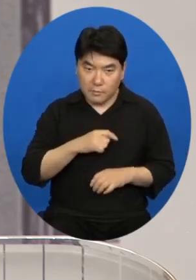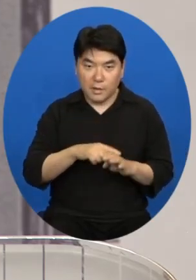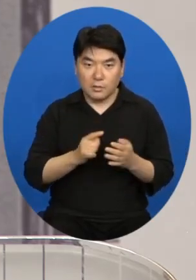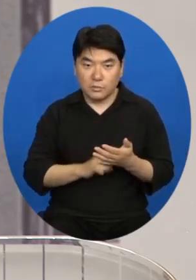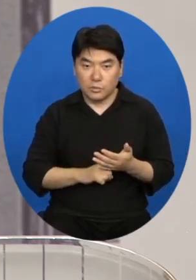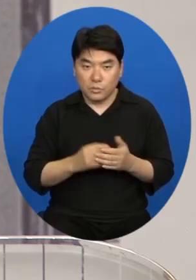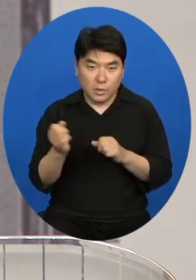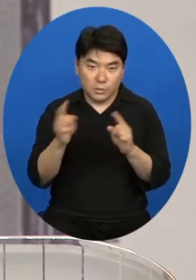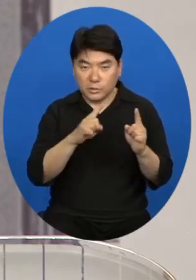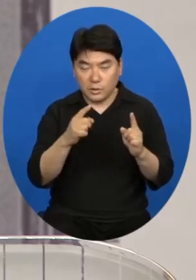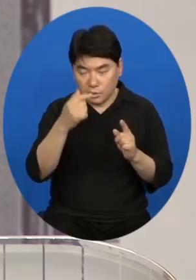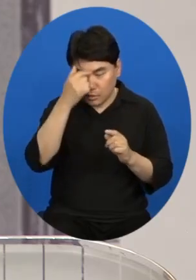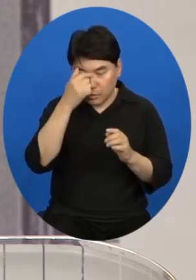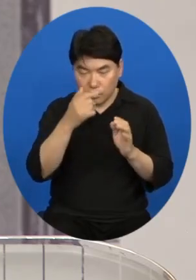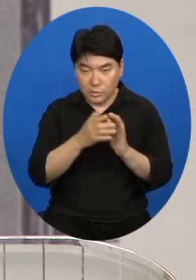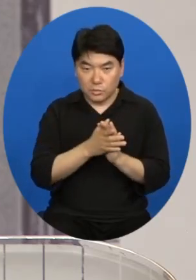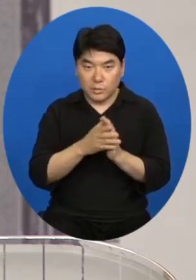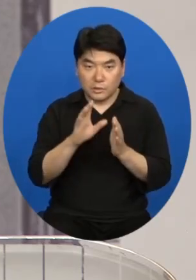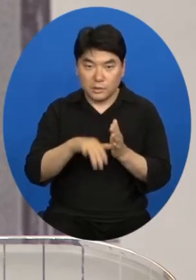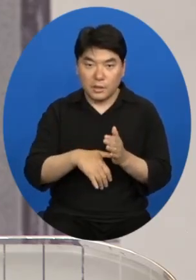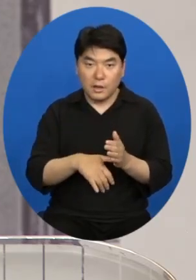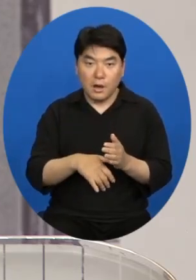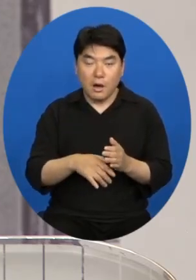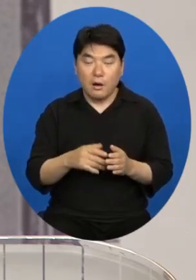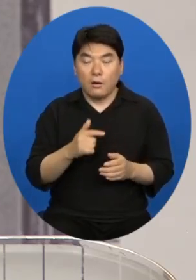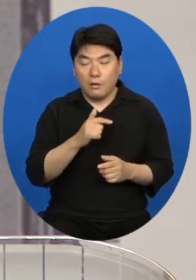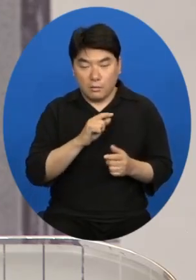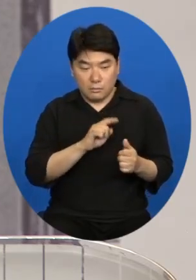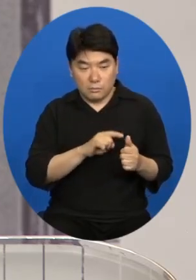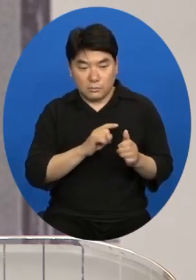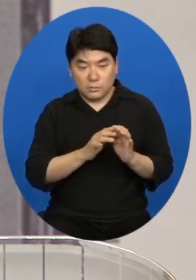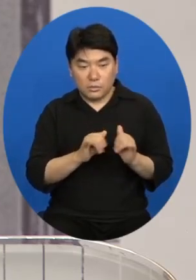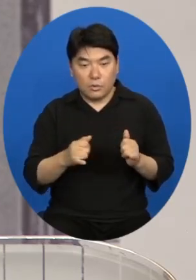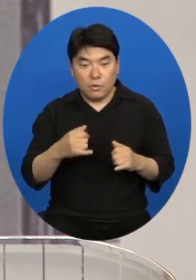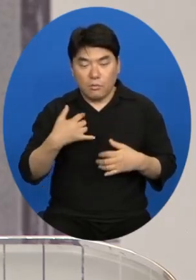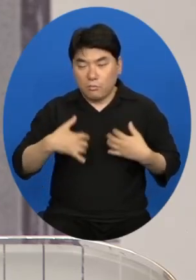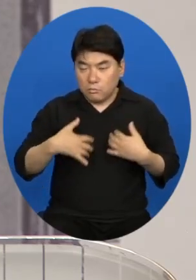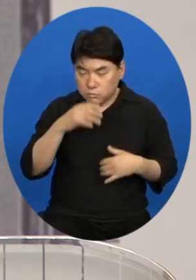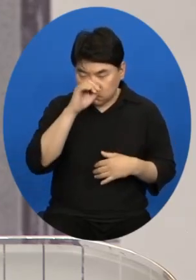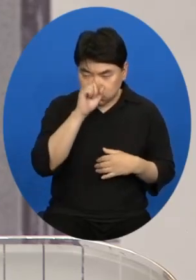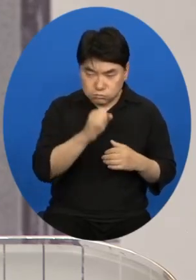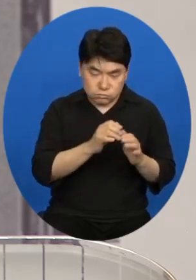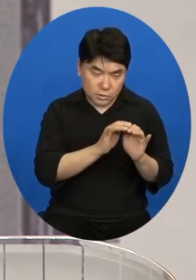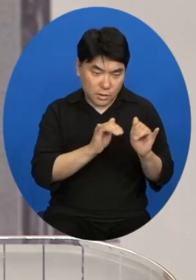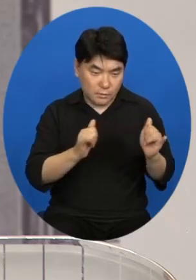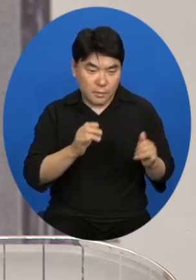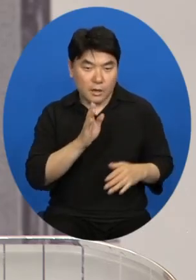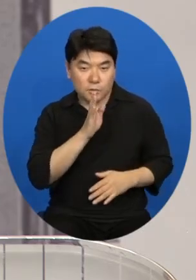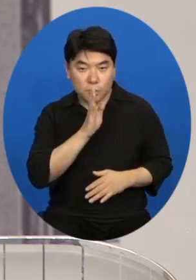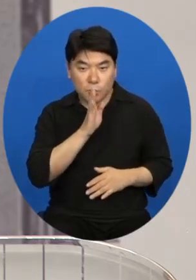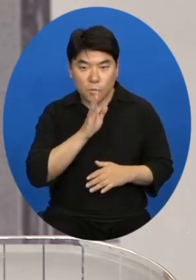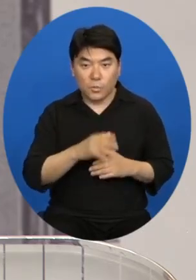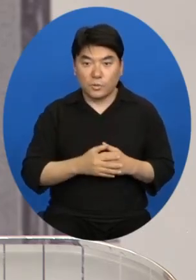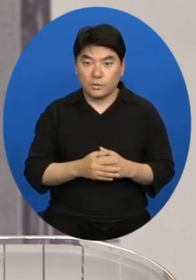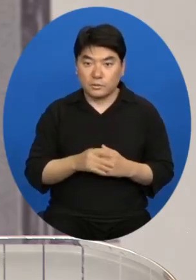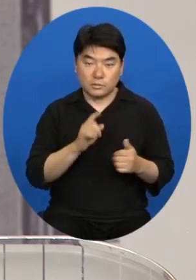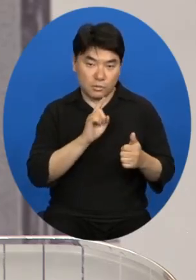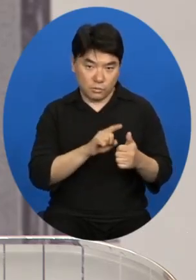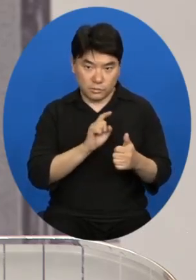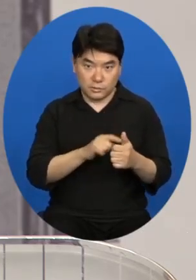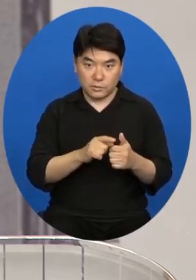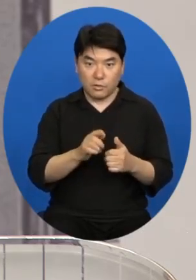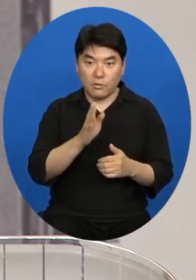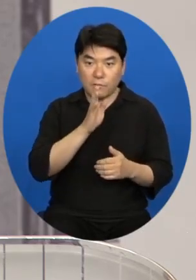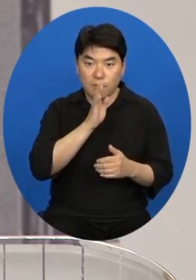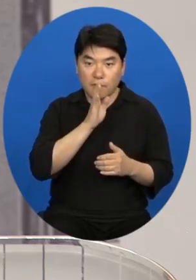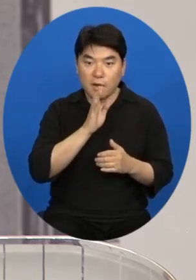기도하니까 하나님 어떻게 보시는 거예요? 야, 이놈 탐나네. 정말 대단하네. 어떻게 이럴 수가 있지? 야, 너는 정말 내